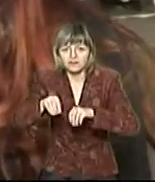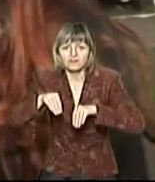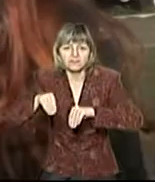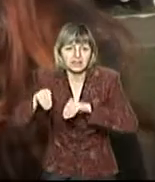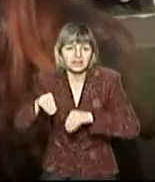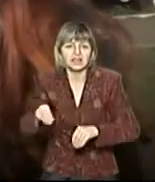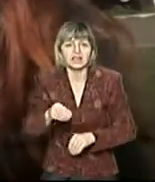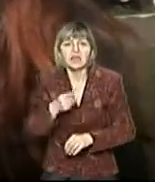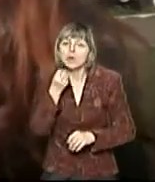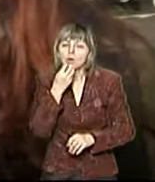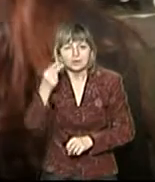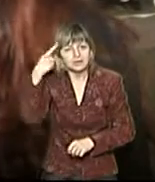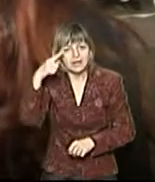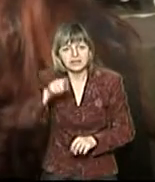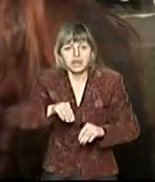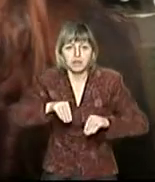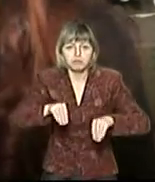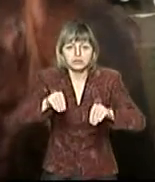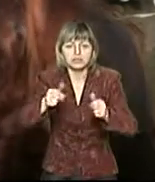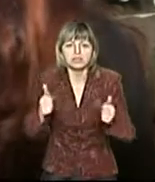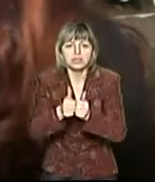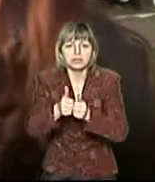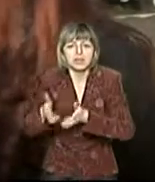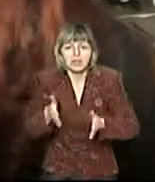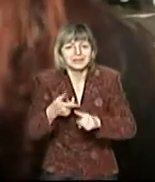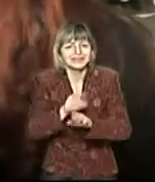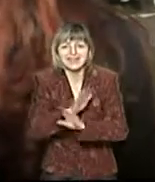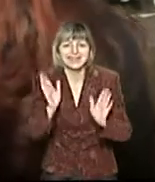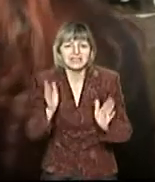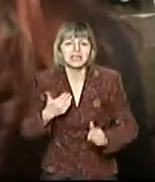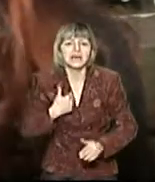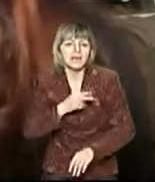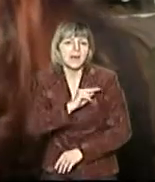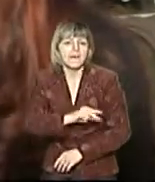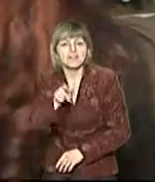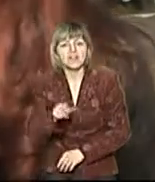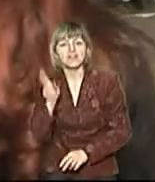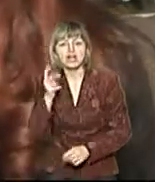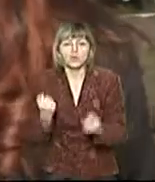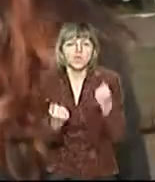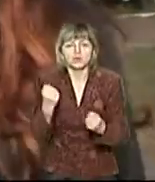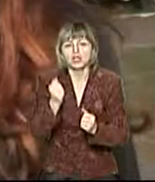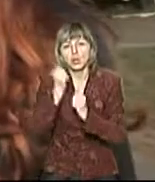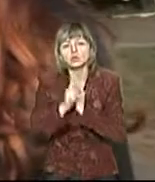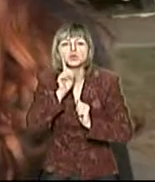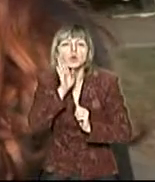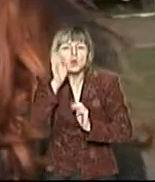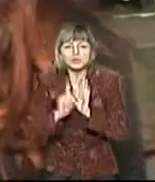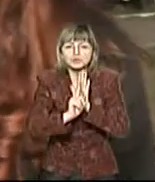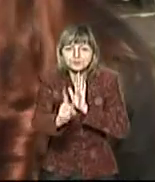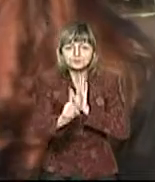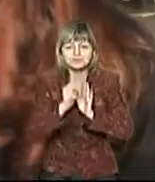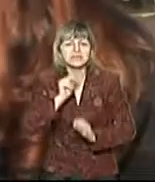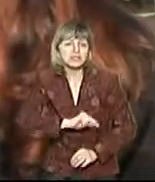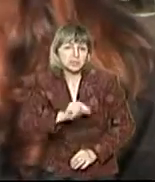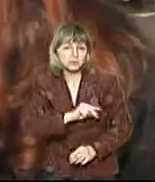ідея саме посадити їх над дорогою, тому що це не тільки ми працівники, а й водії, які їдуть там кожного ранку так само чи на роботу, чи